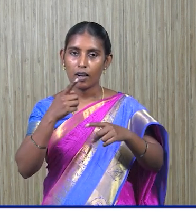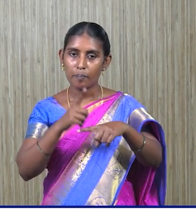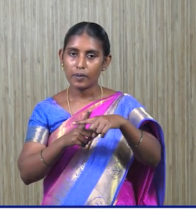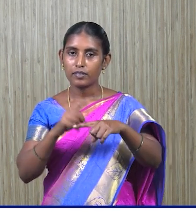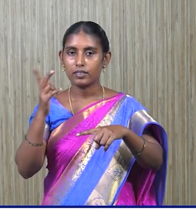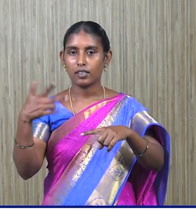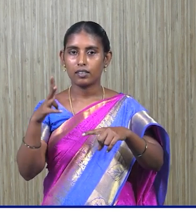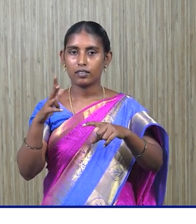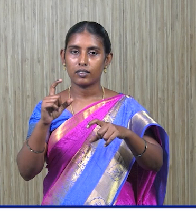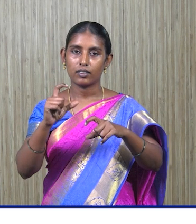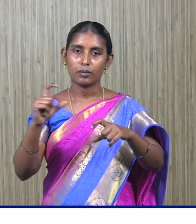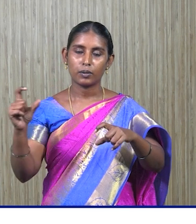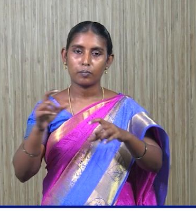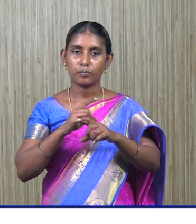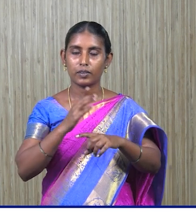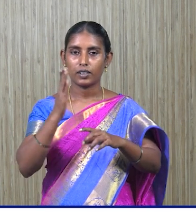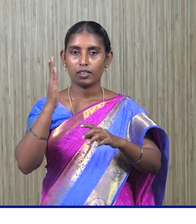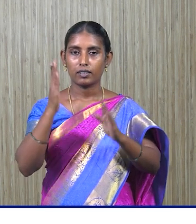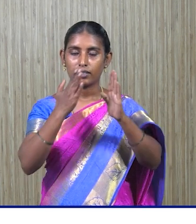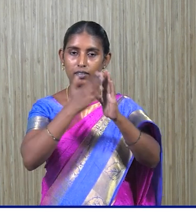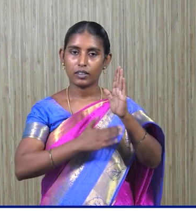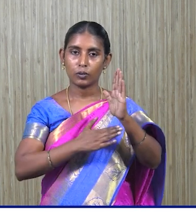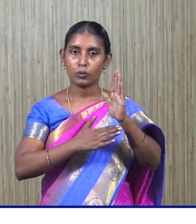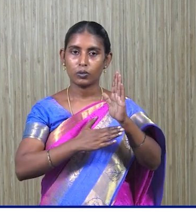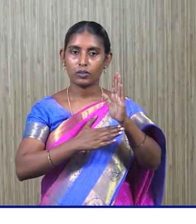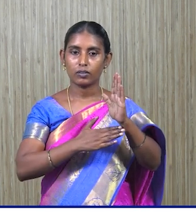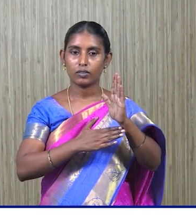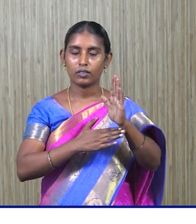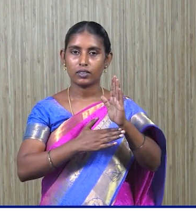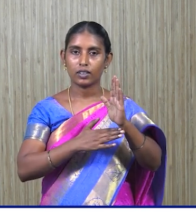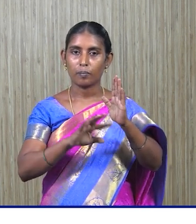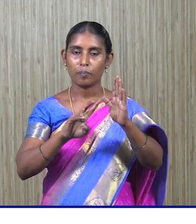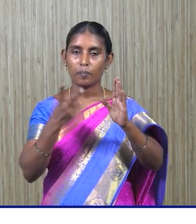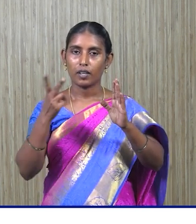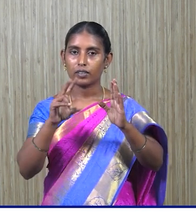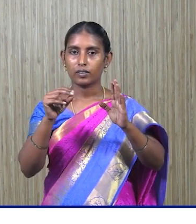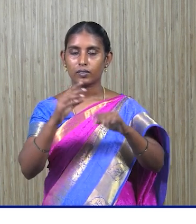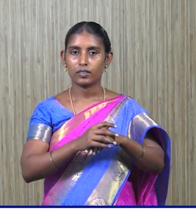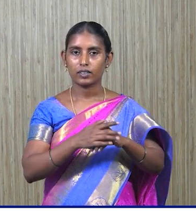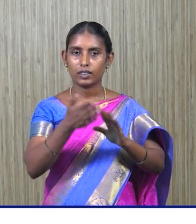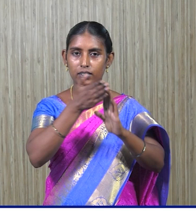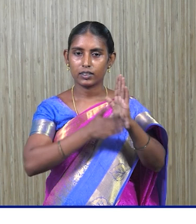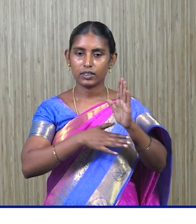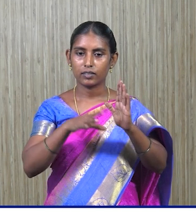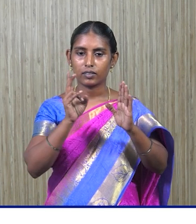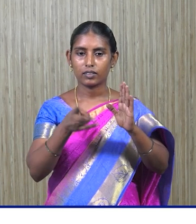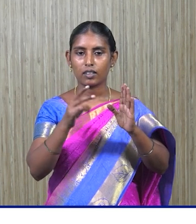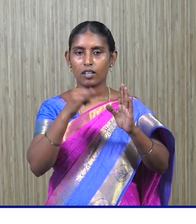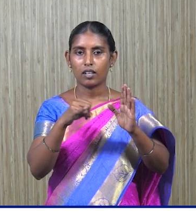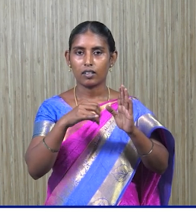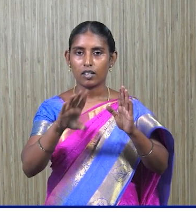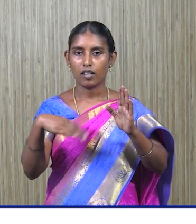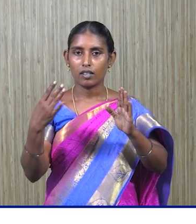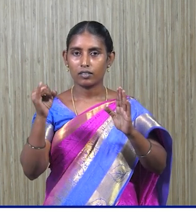நாம் பிரித்திருக்கின்றோம். ஆனால் செங்குத்து வரிசை நாம் எந்த மாற்றமும் செய்யப்படவில்லை. அது படத்தில் பார்க்கும்போதே உங்களுக்கே புரியும். செங்குத்து வரிசை 6 தான் இந்த படத்திலும்